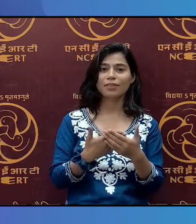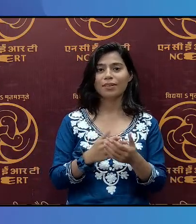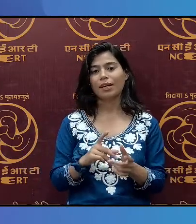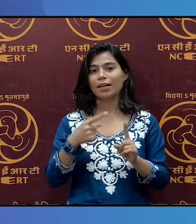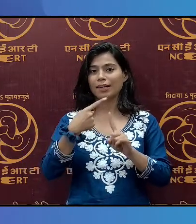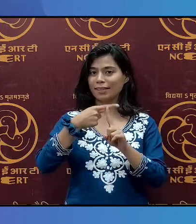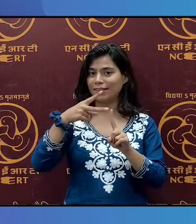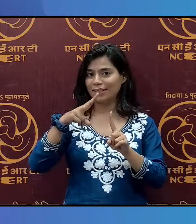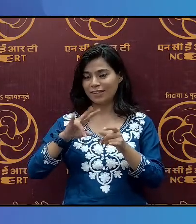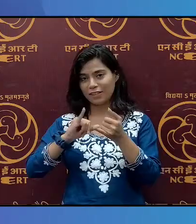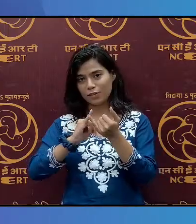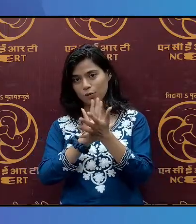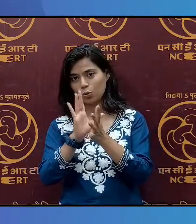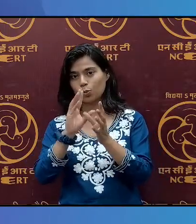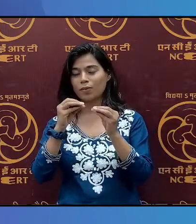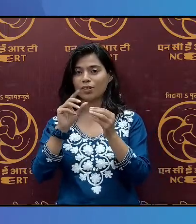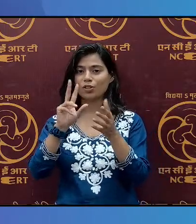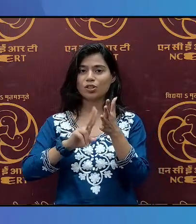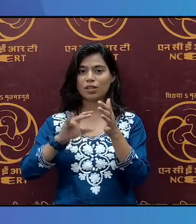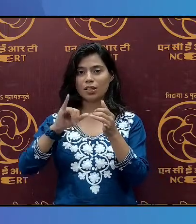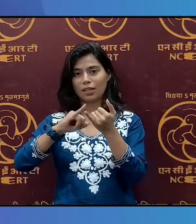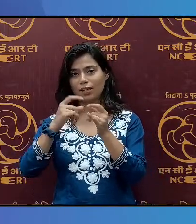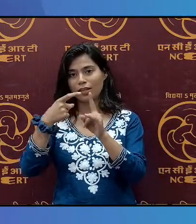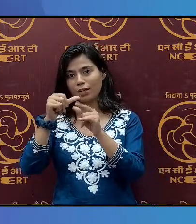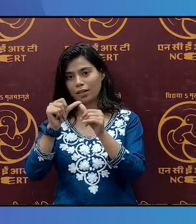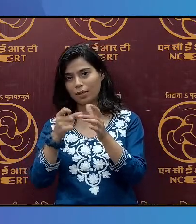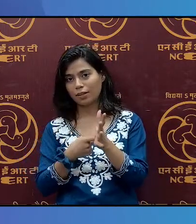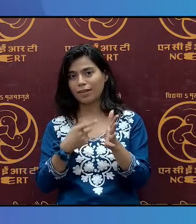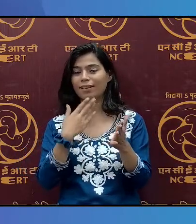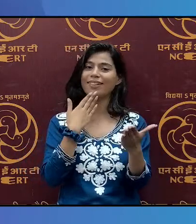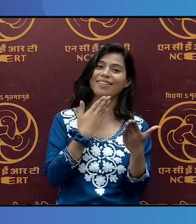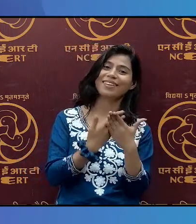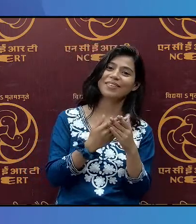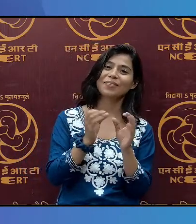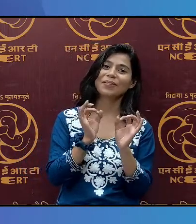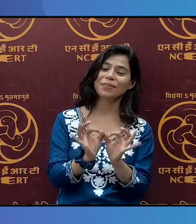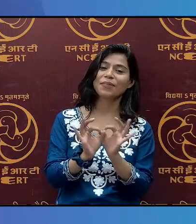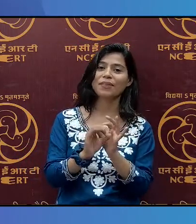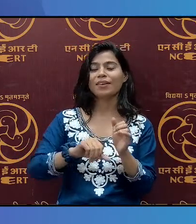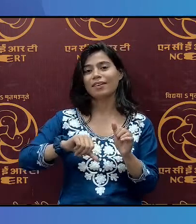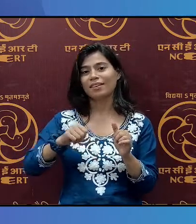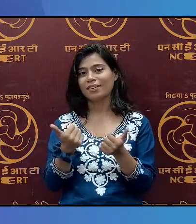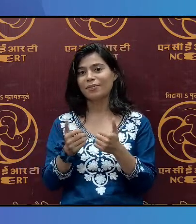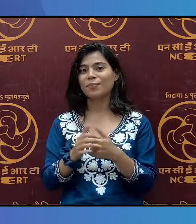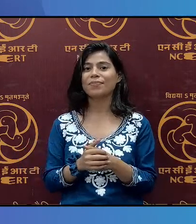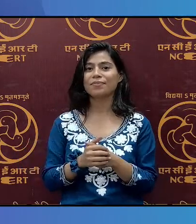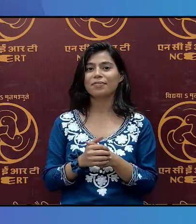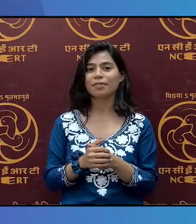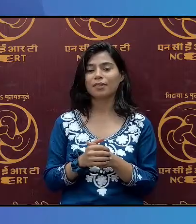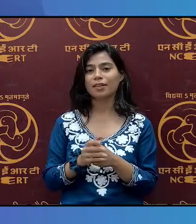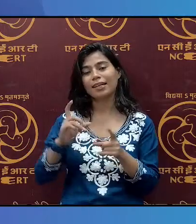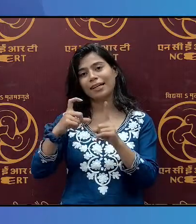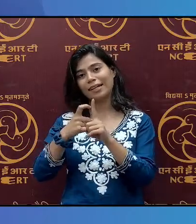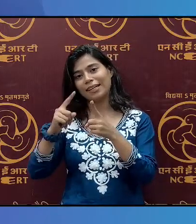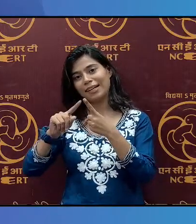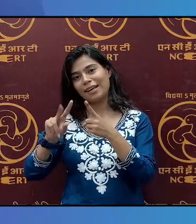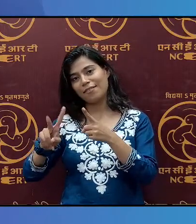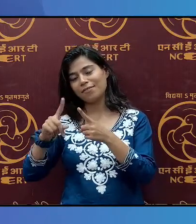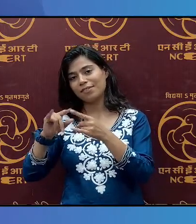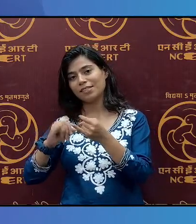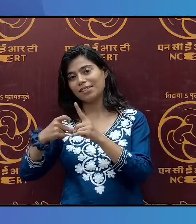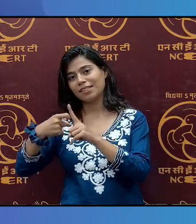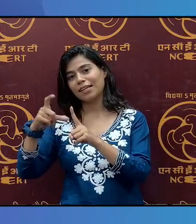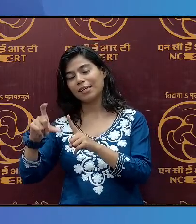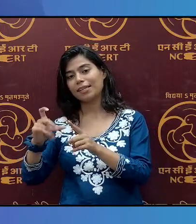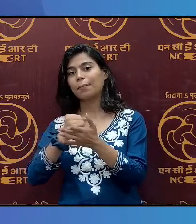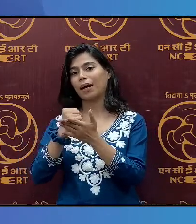टी.वी. सोमाशेखर. Thank you very much. And also want to thank you, sir, Mr. Davis Casey, practicing